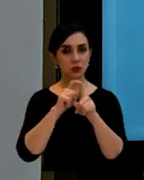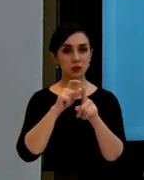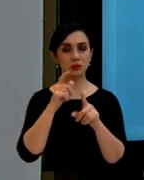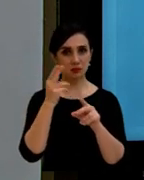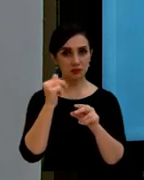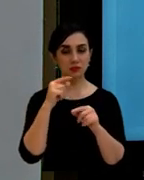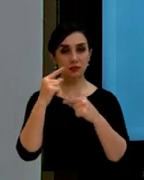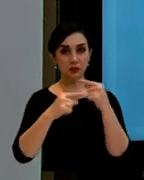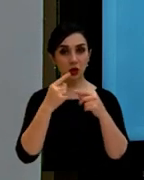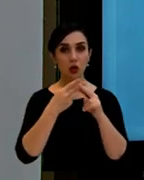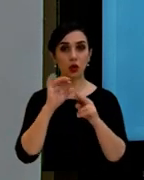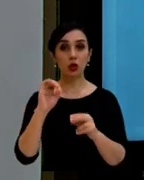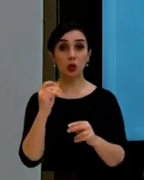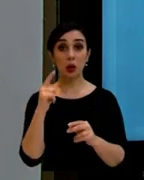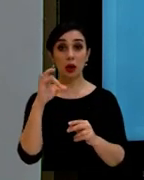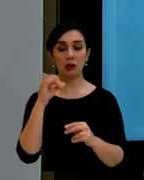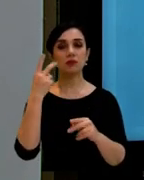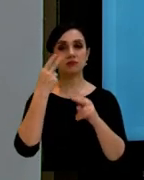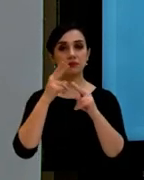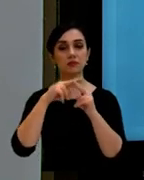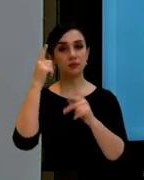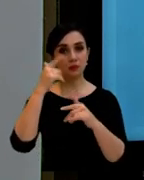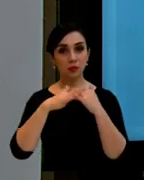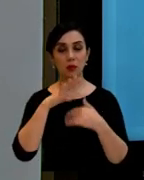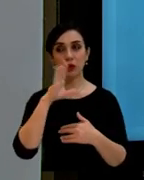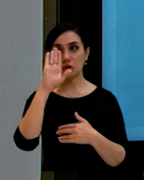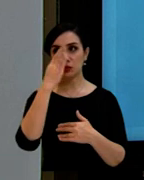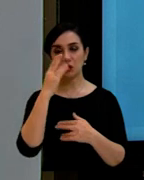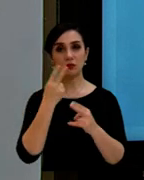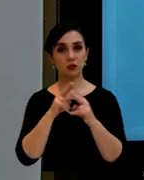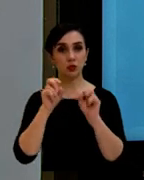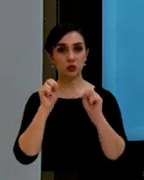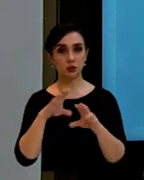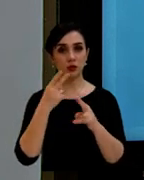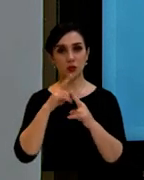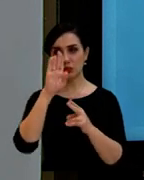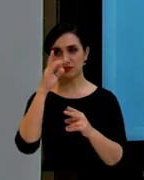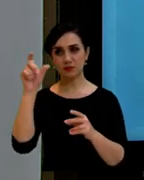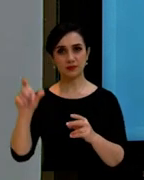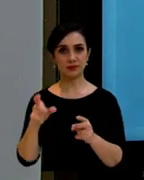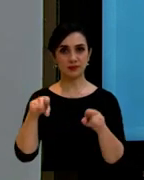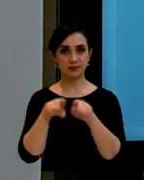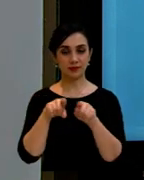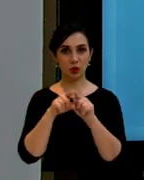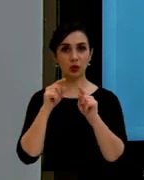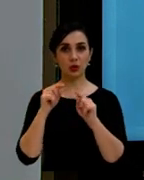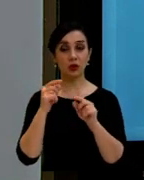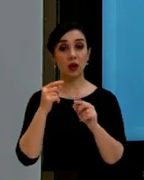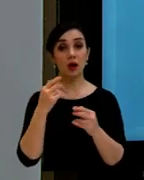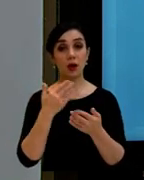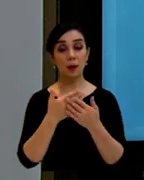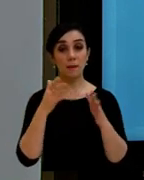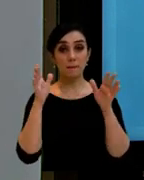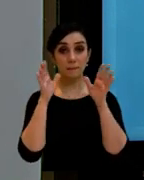deb atalgan qismida bo'lib, siqiqroq bir xonaqoh va torroq bir ayvondan iborat. Xonaqoh masjidning